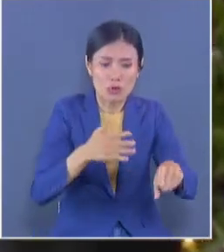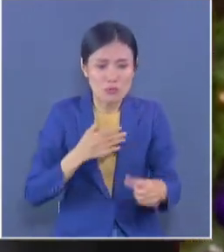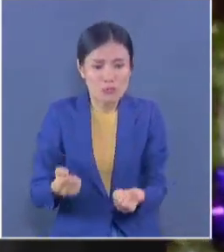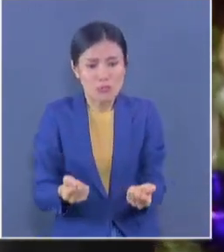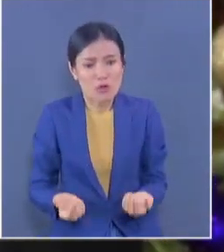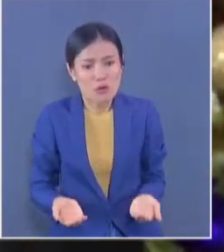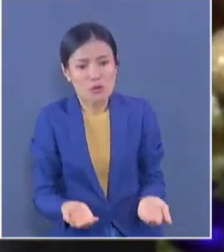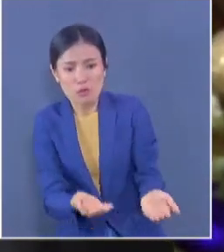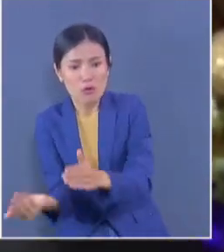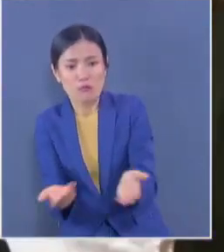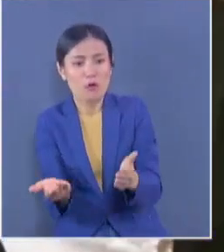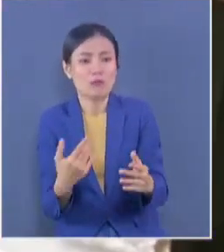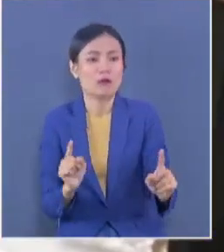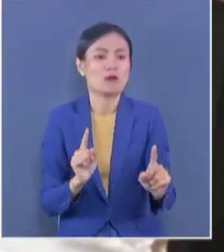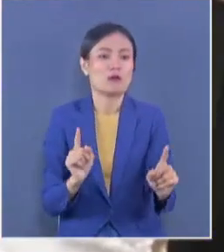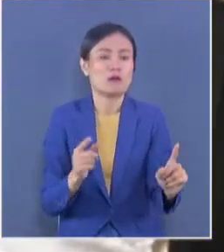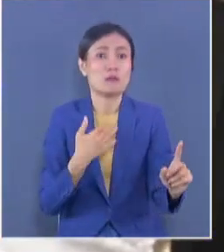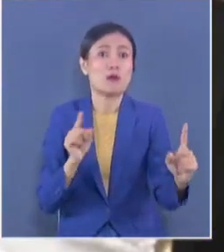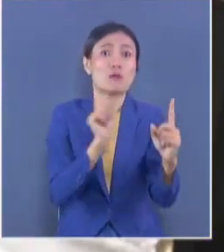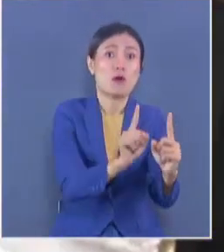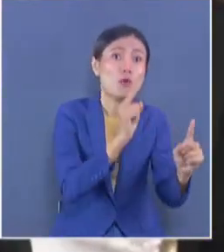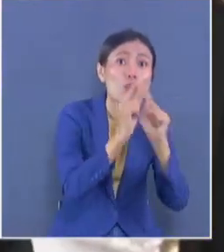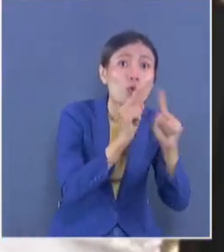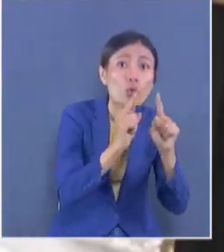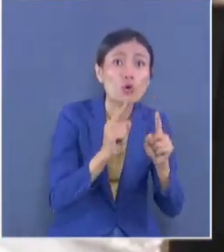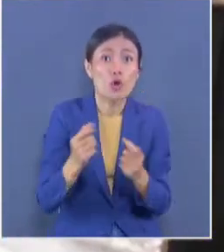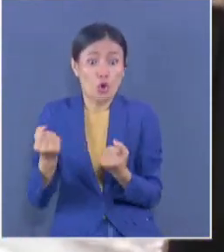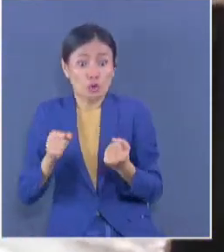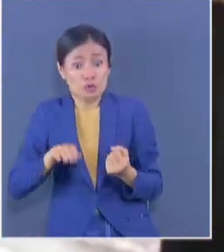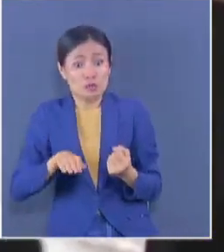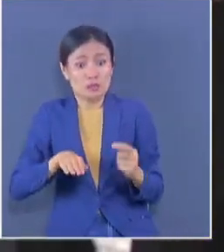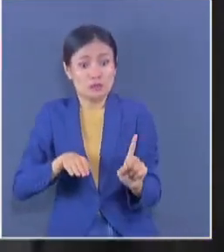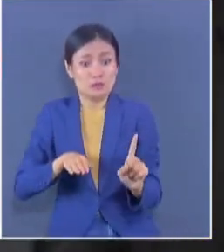แต่ว่ารถกวาดหิมะเนี่ยดันไหลก็เลยถูกรถทับจนได้รับบาดเจ็บสาหัสค่ะ